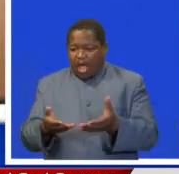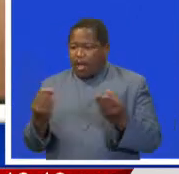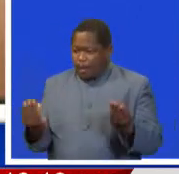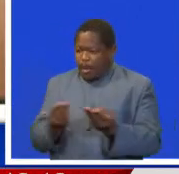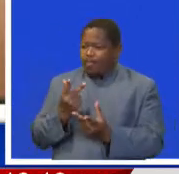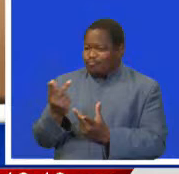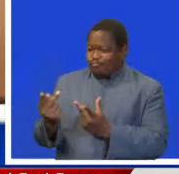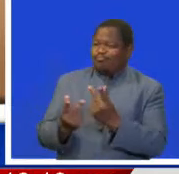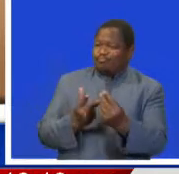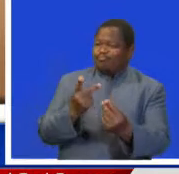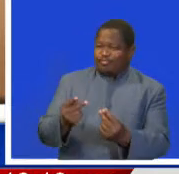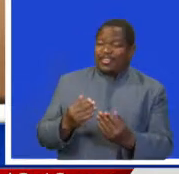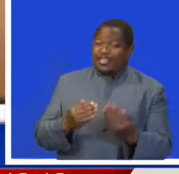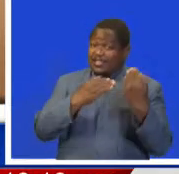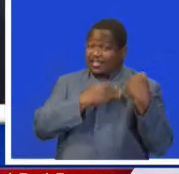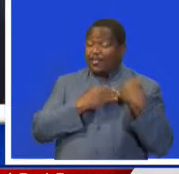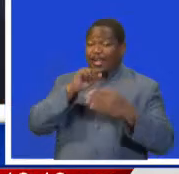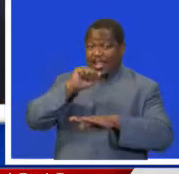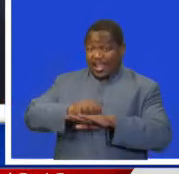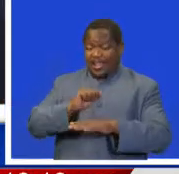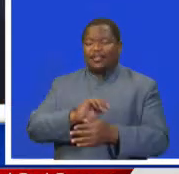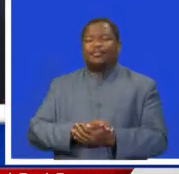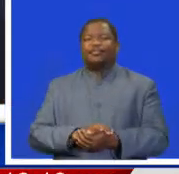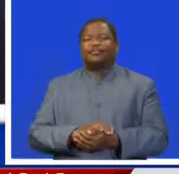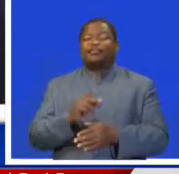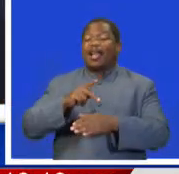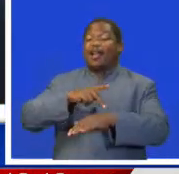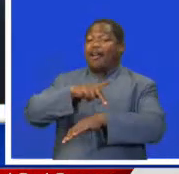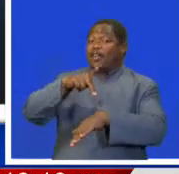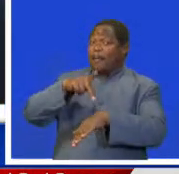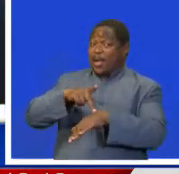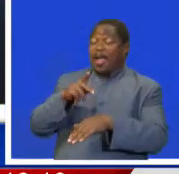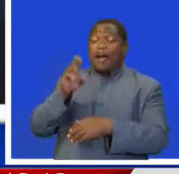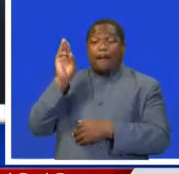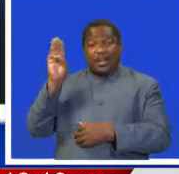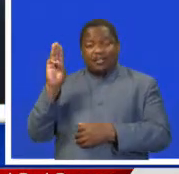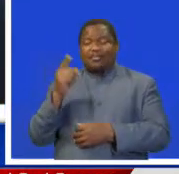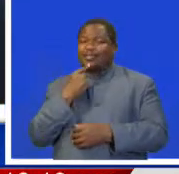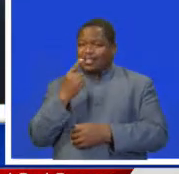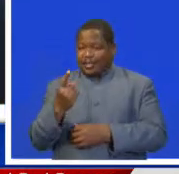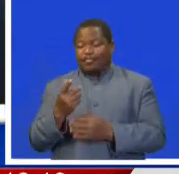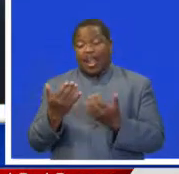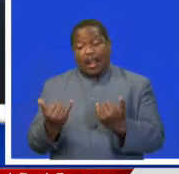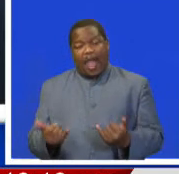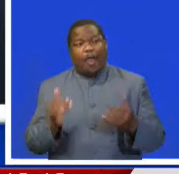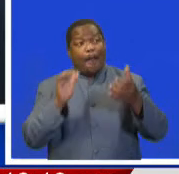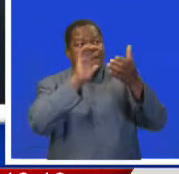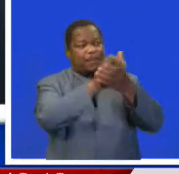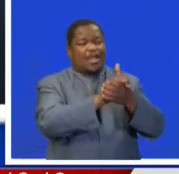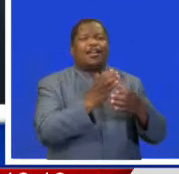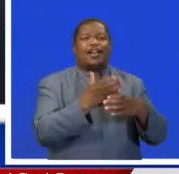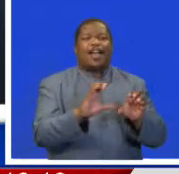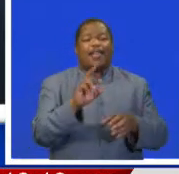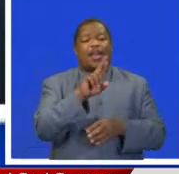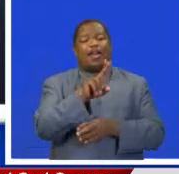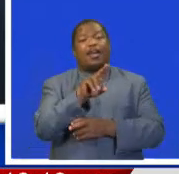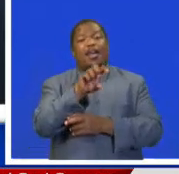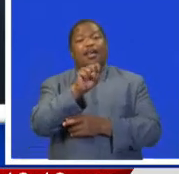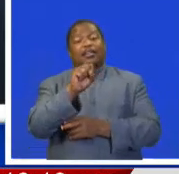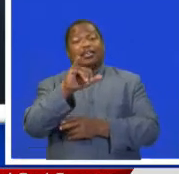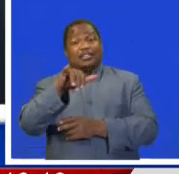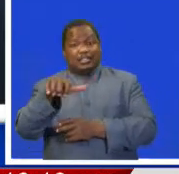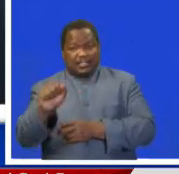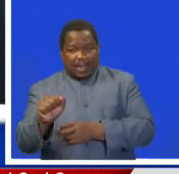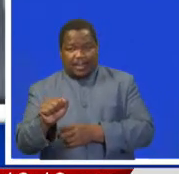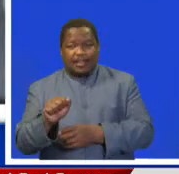nabetindzaba takulela live lomengameli uthi live lakhe lilungele ukuthi lisebenzisane live leRussia kusachubeka nekusebenziswa abantu ukuqwaningisisa